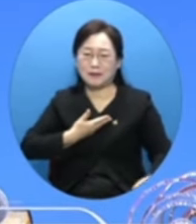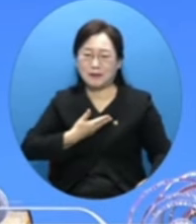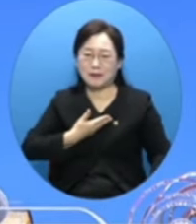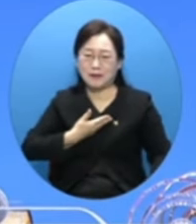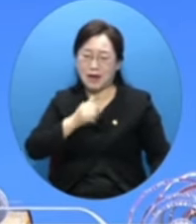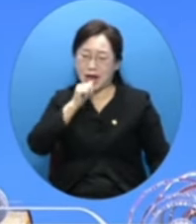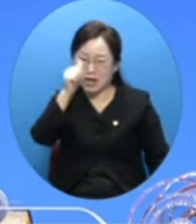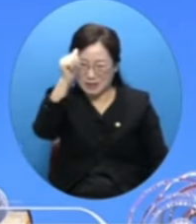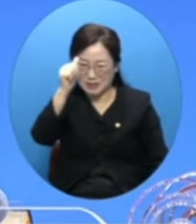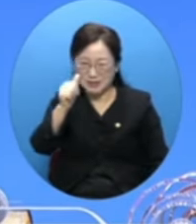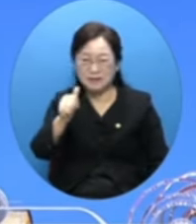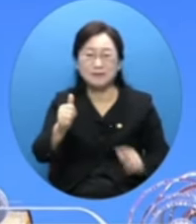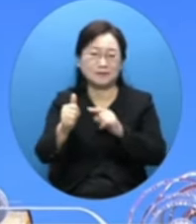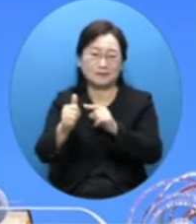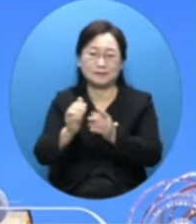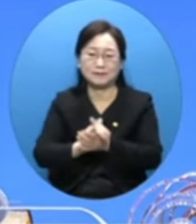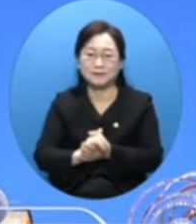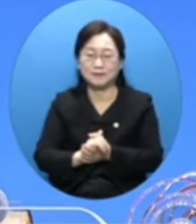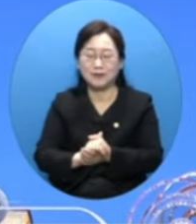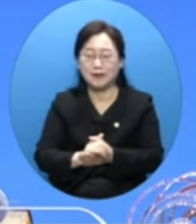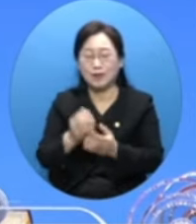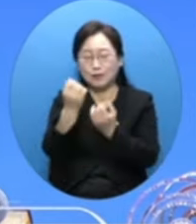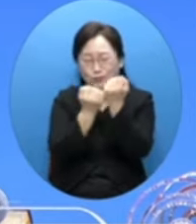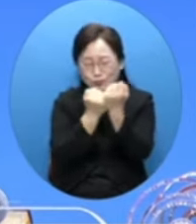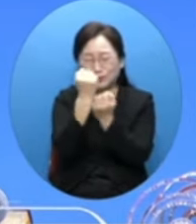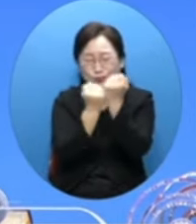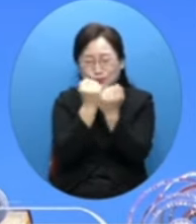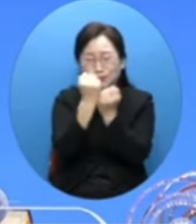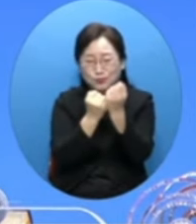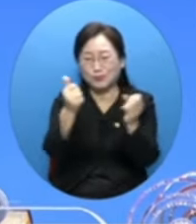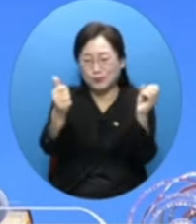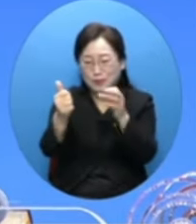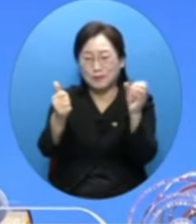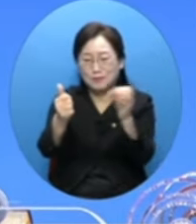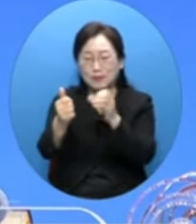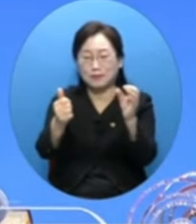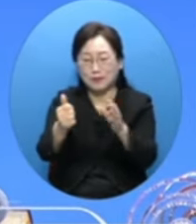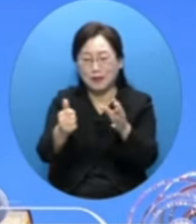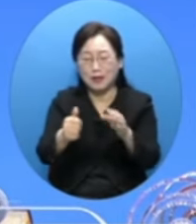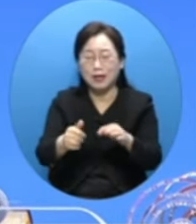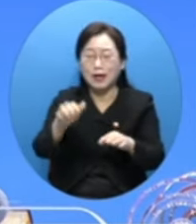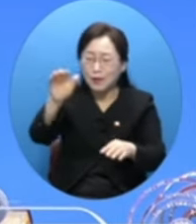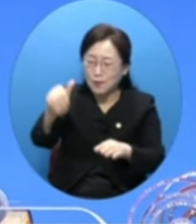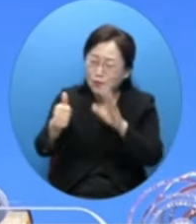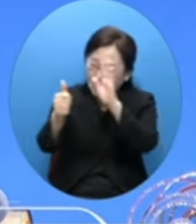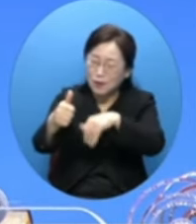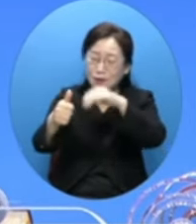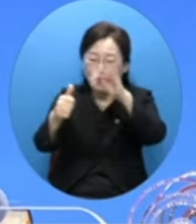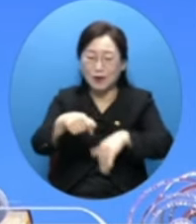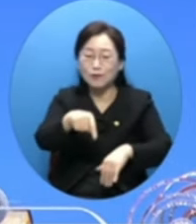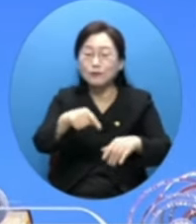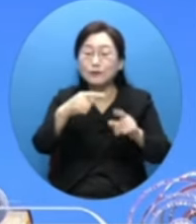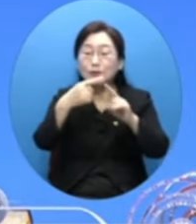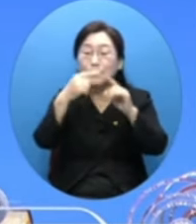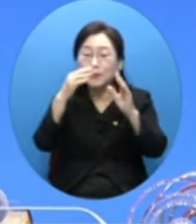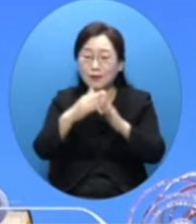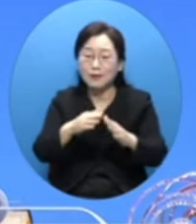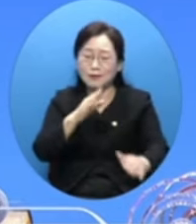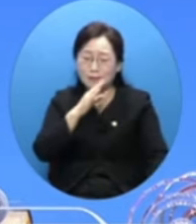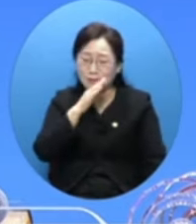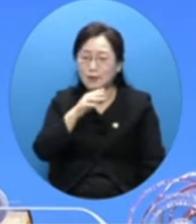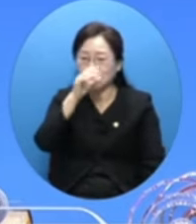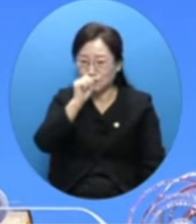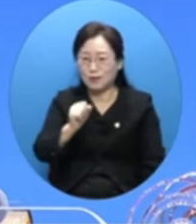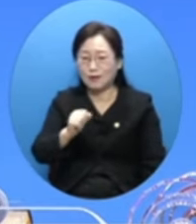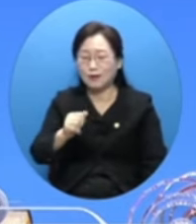사람이었습니다. 근데 부인이 설득하고 설득하고 설득해서, 우리 교회는 그런 교회가 아니고 우리 교회는 정말